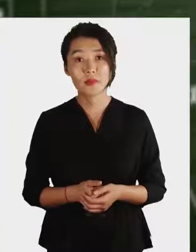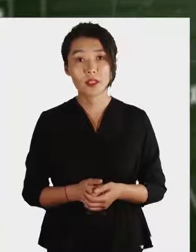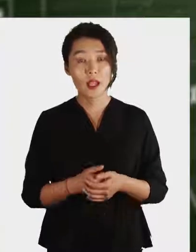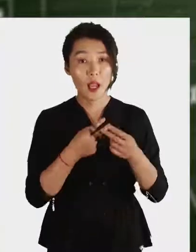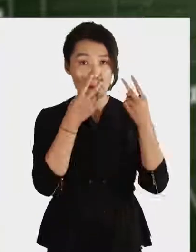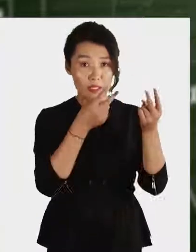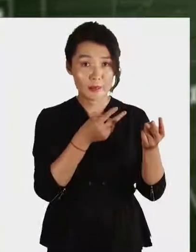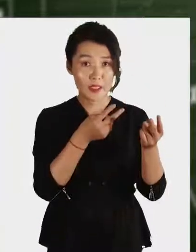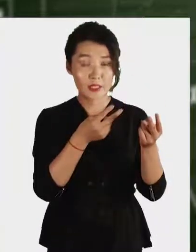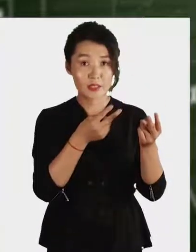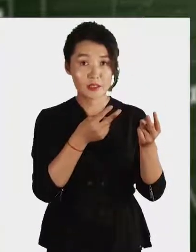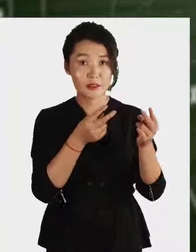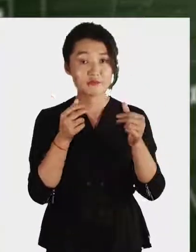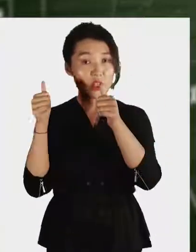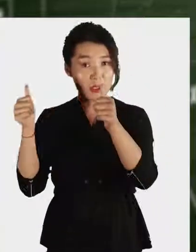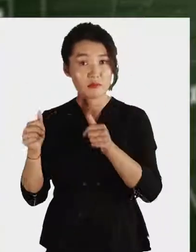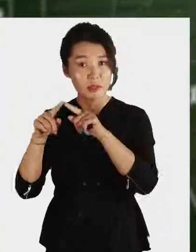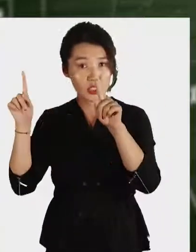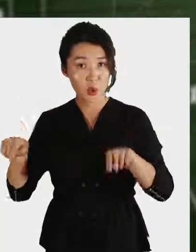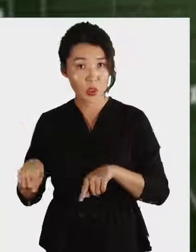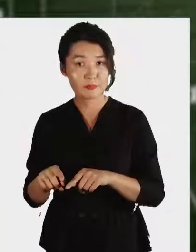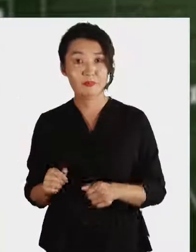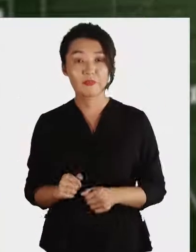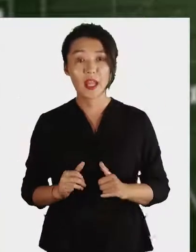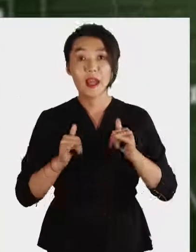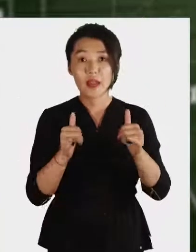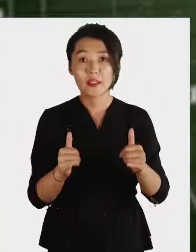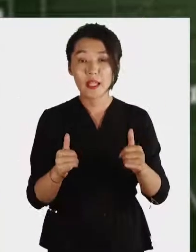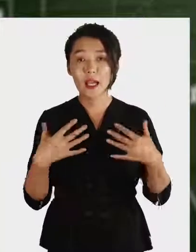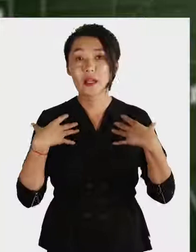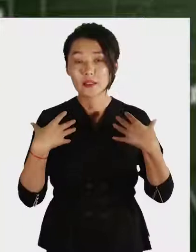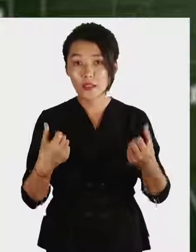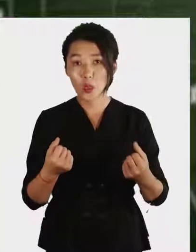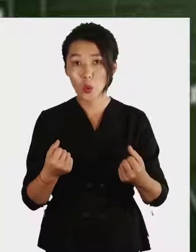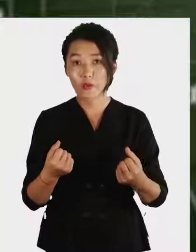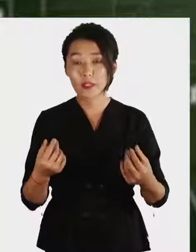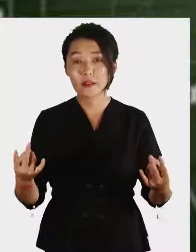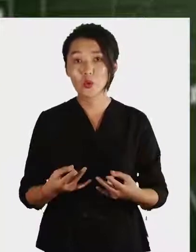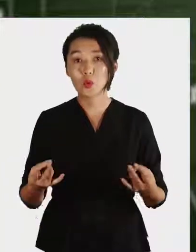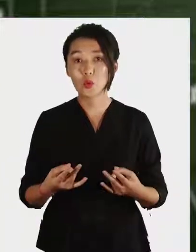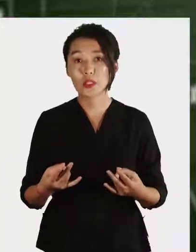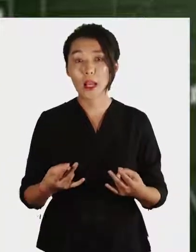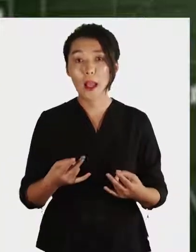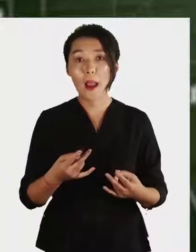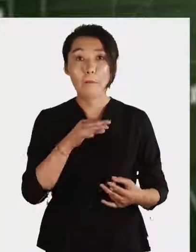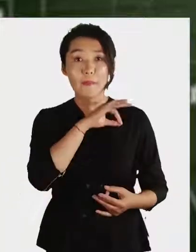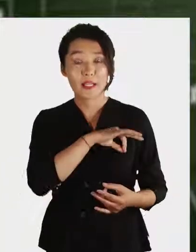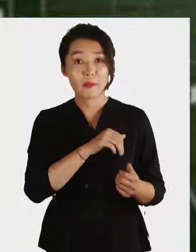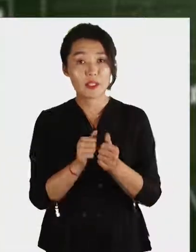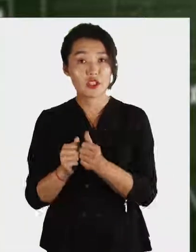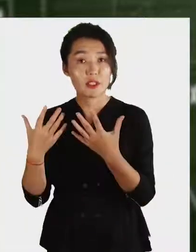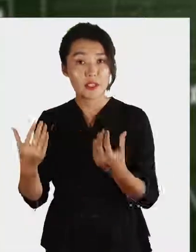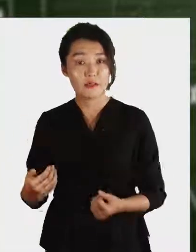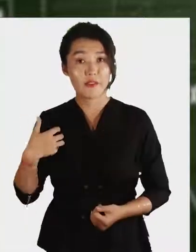Посмотрите на монитор, ребята. Для поддержания здоровья нам, ребята, нужно принимать ежедневно витамины А, В,